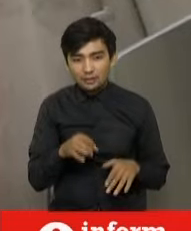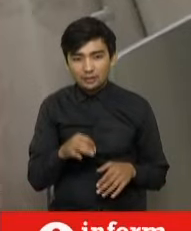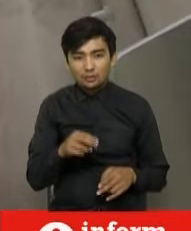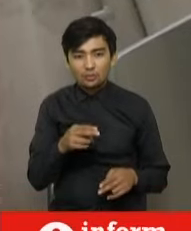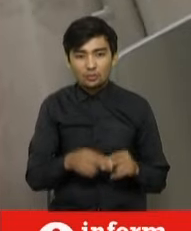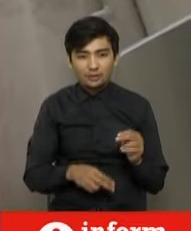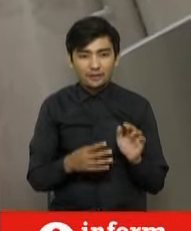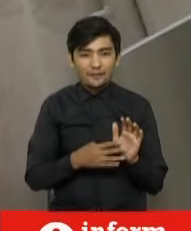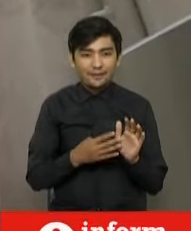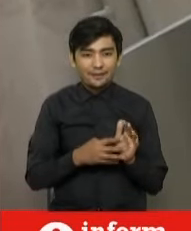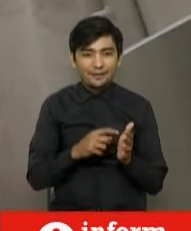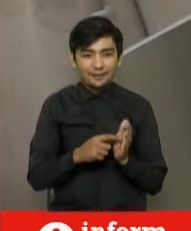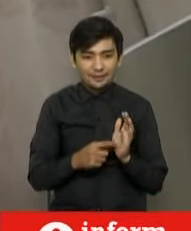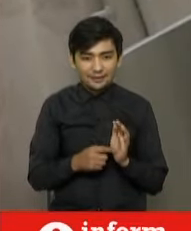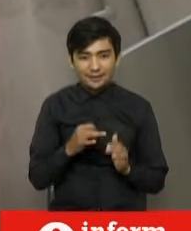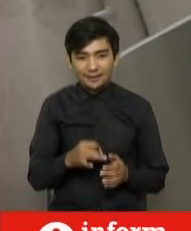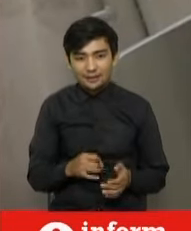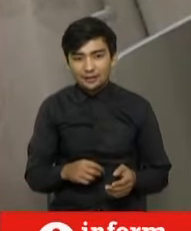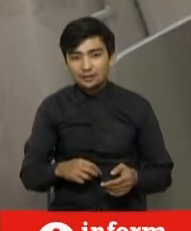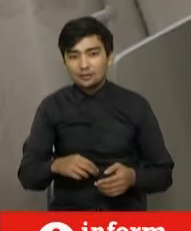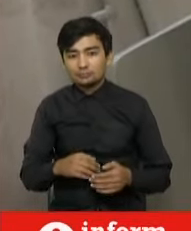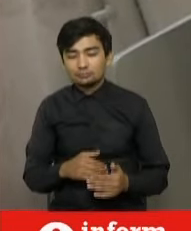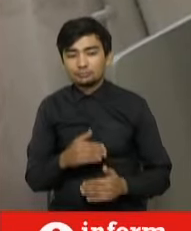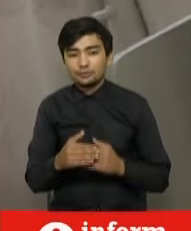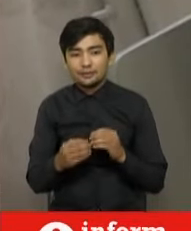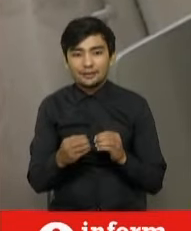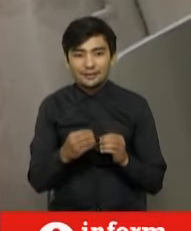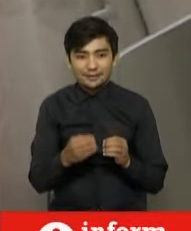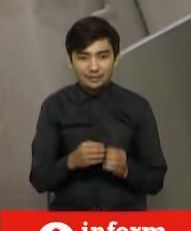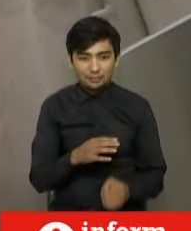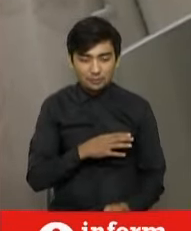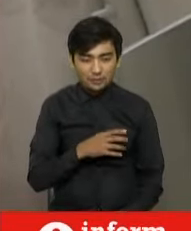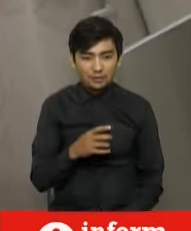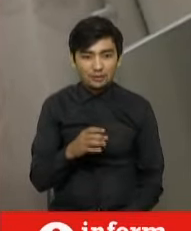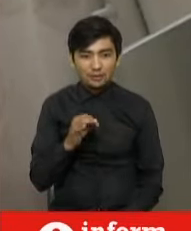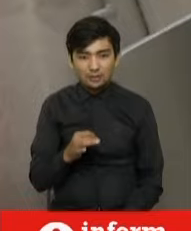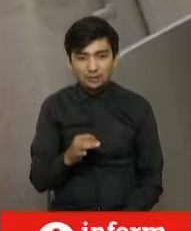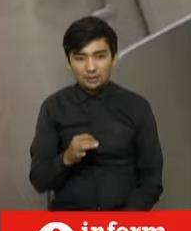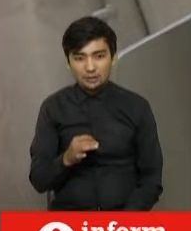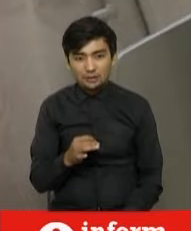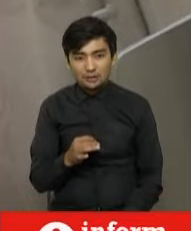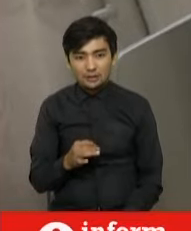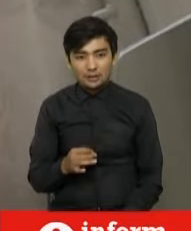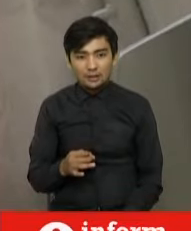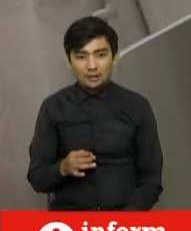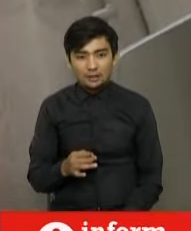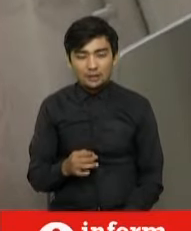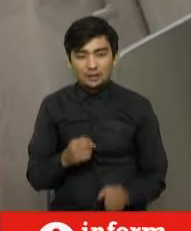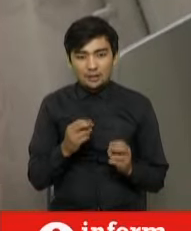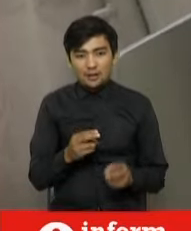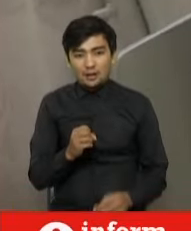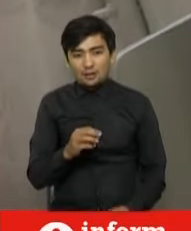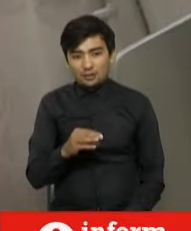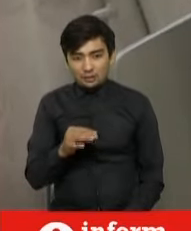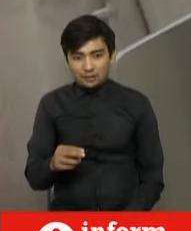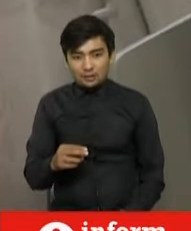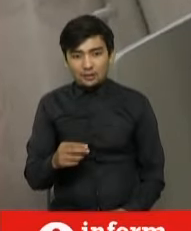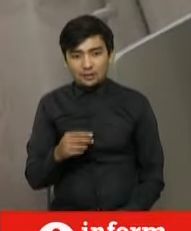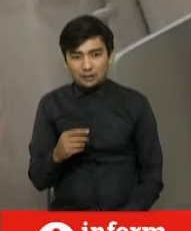Закончил я 9 класс, перешел в 10. Подвинуло меня на то, что как бы администрация учреждения предоставила